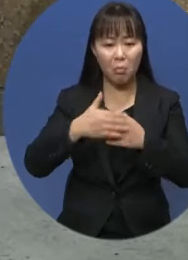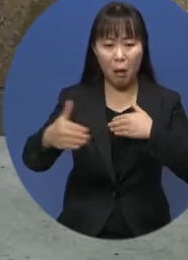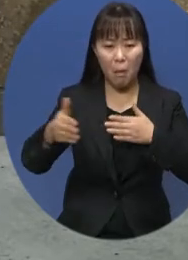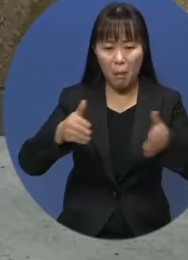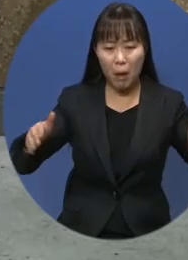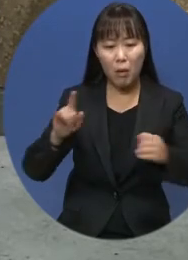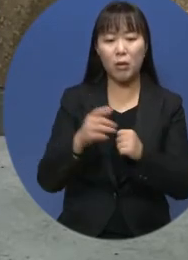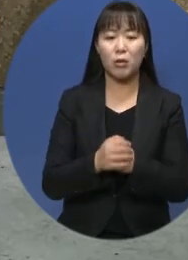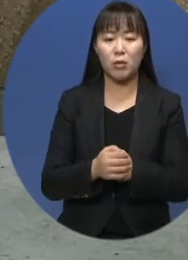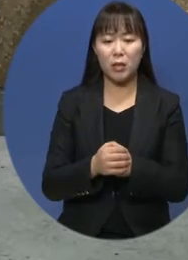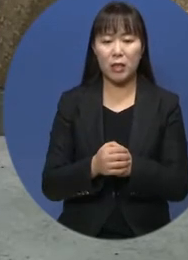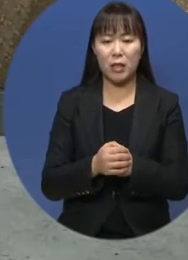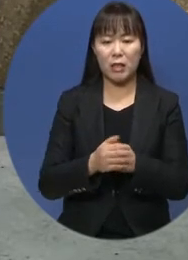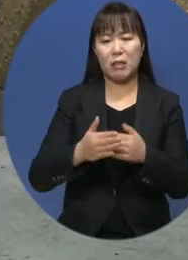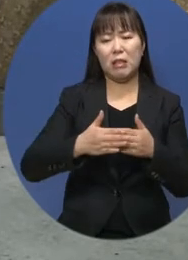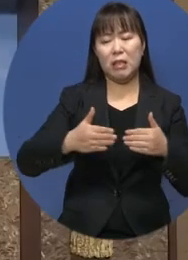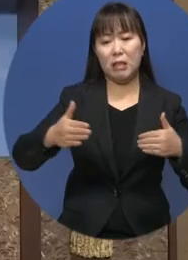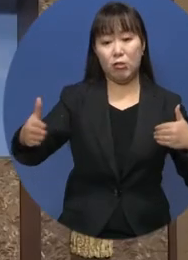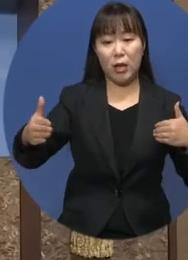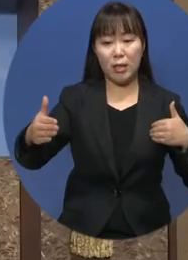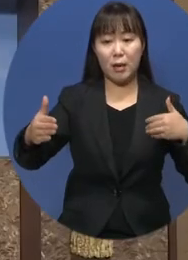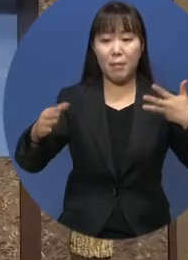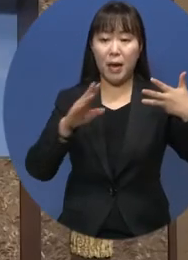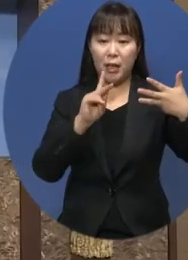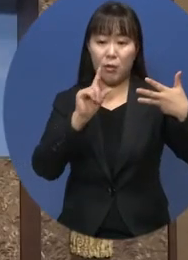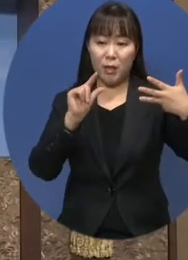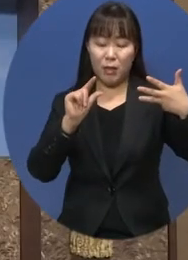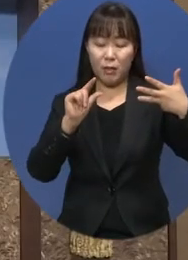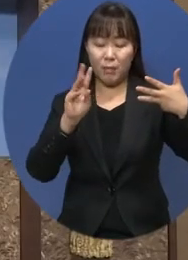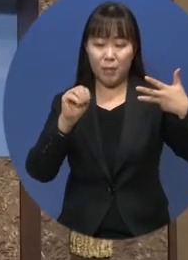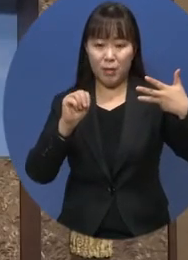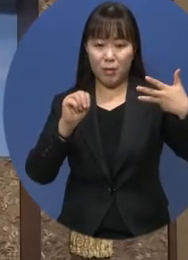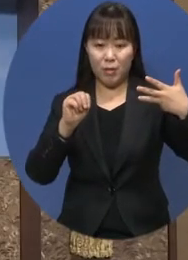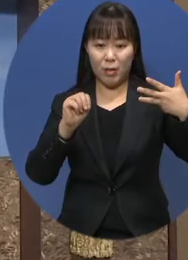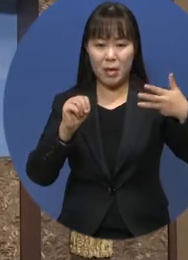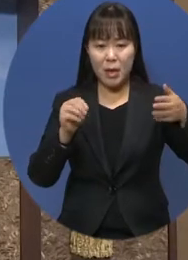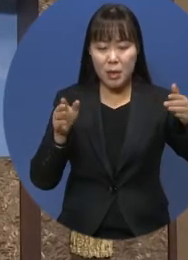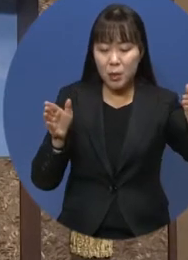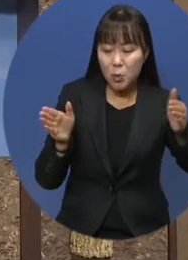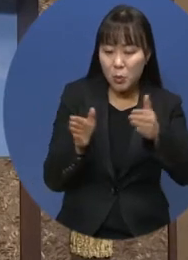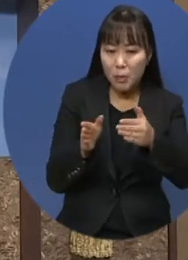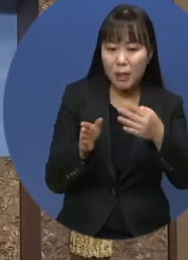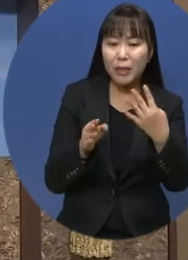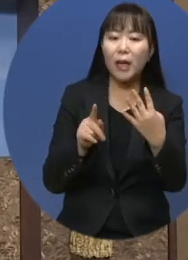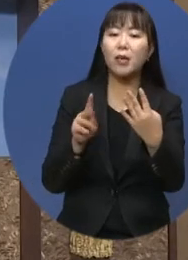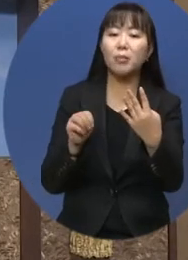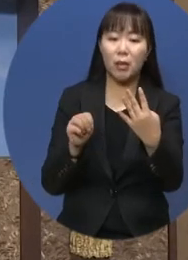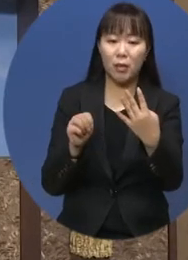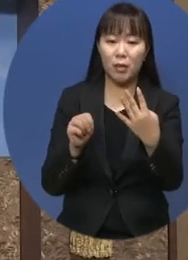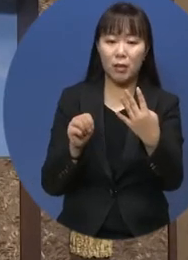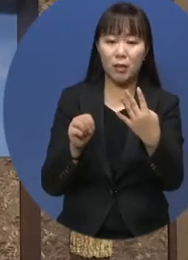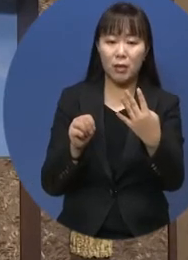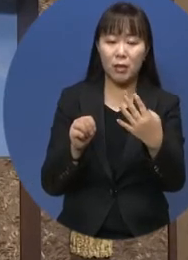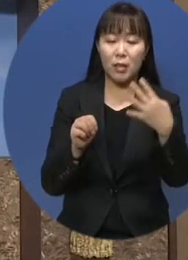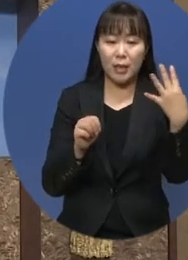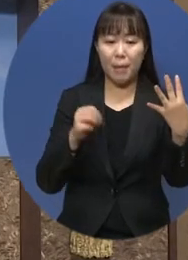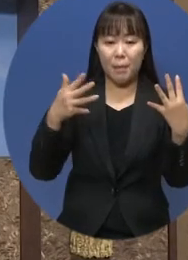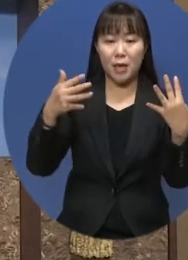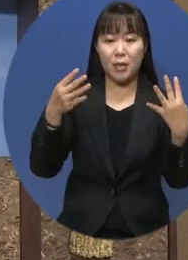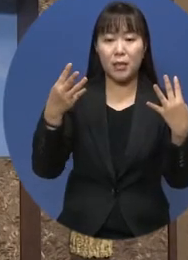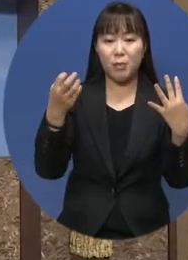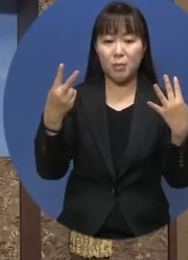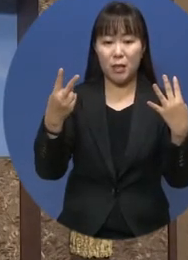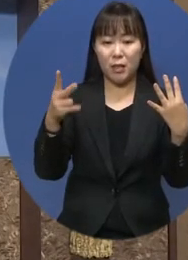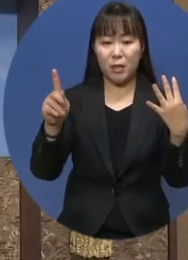그랬는데 좀 길쭉한 방향이 8키로 에 좀 조금 면적이 4키로 사파리 32